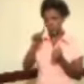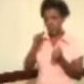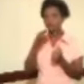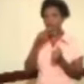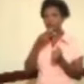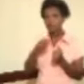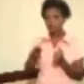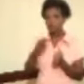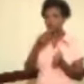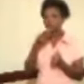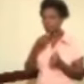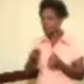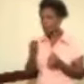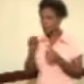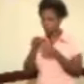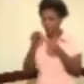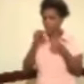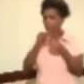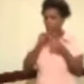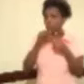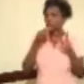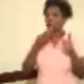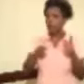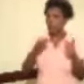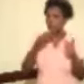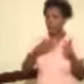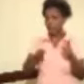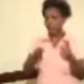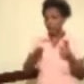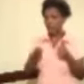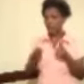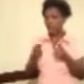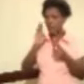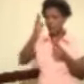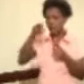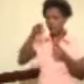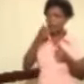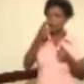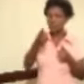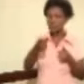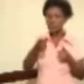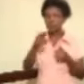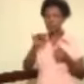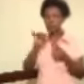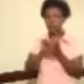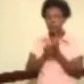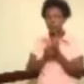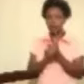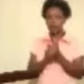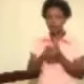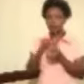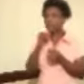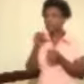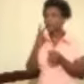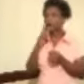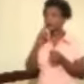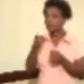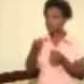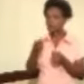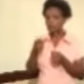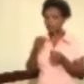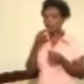vrai. Quand j'ai dit des bêtises, je l'ai avoué. Quand j'ai descendu le ping-ping, je l'ai avoué. Donc maintenant, je reste honnête malgré tout, malgré